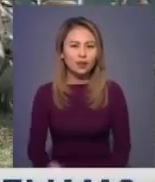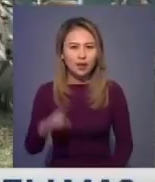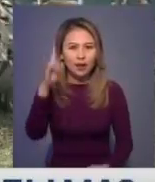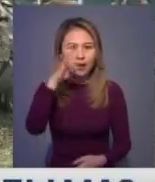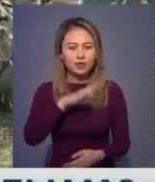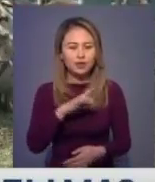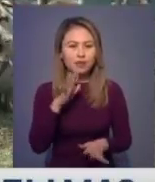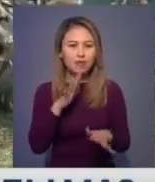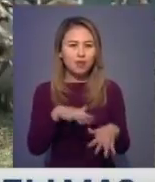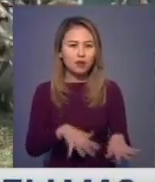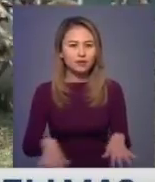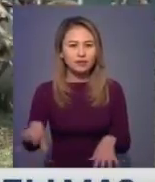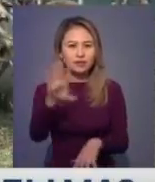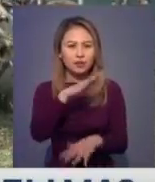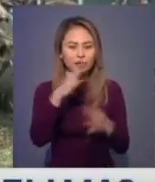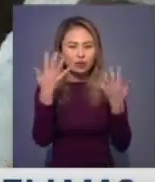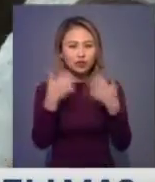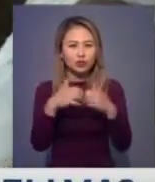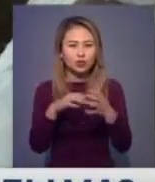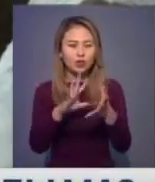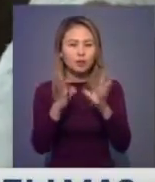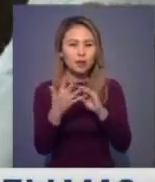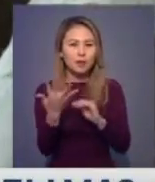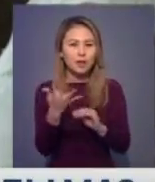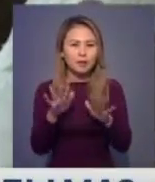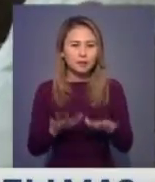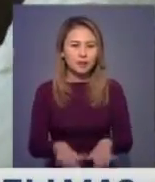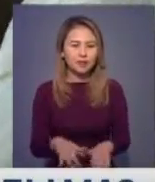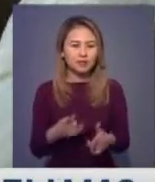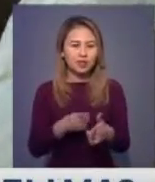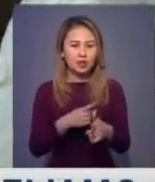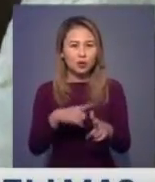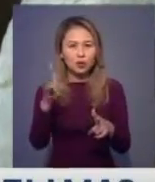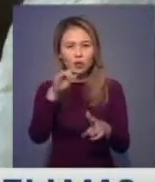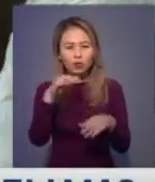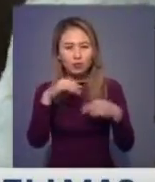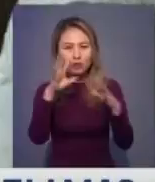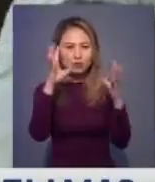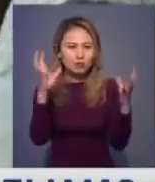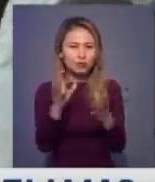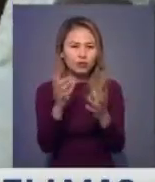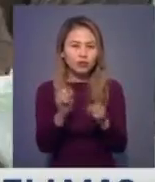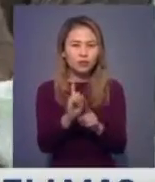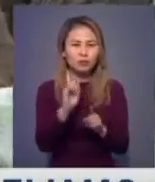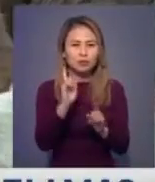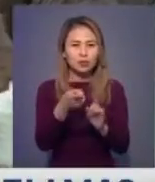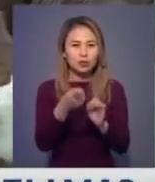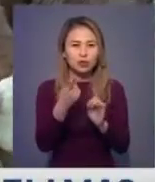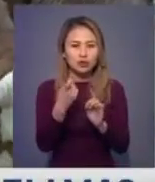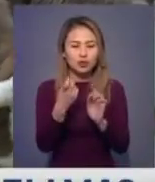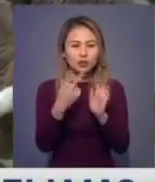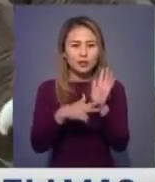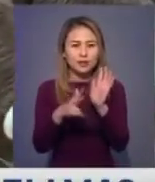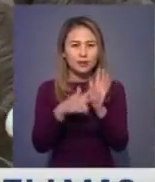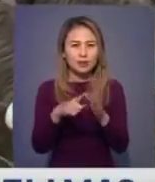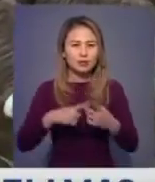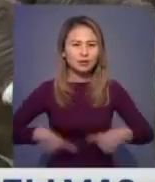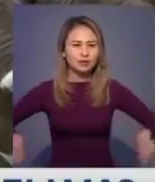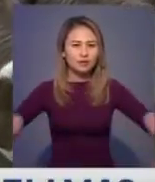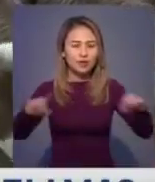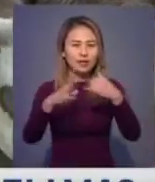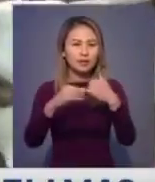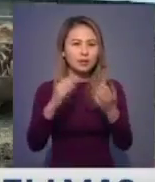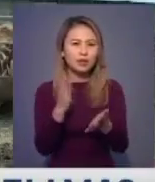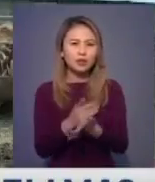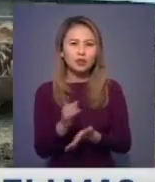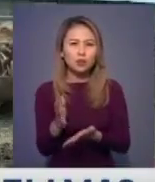Қазақстан жайылымдық жердің көлемі бойынша әлемде 5-ші орында. Мал шаруашылығы үшін 180 миллион гектардан астам жайылым бар. Жем шөп алу